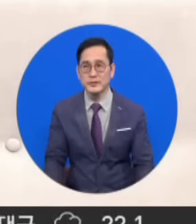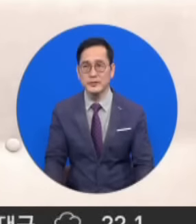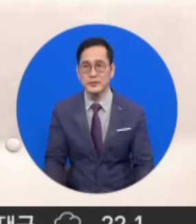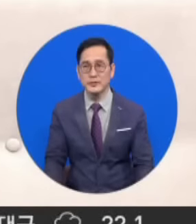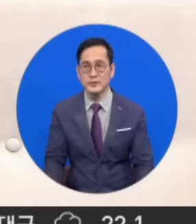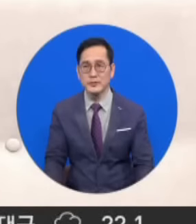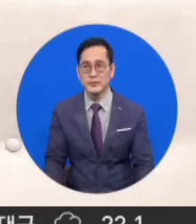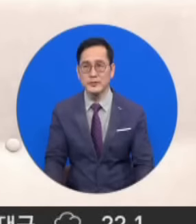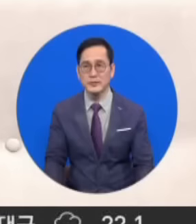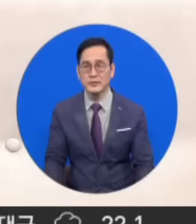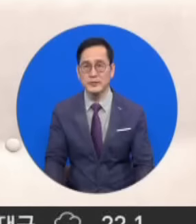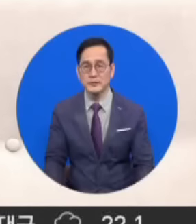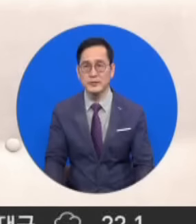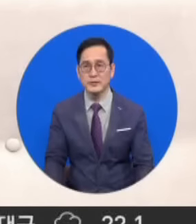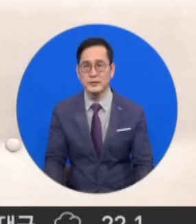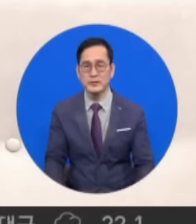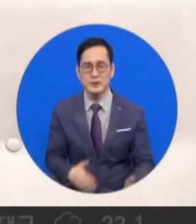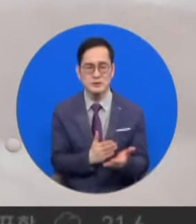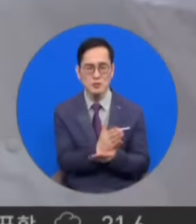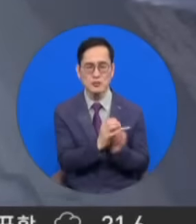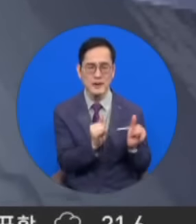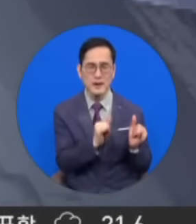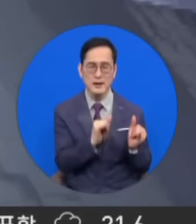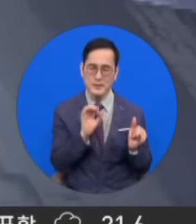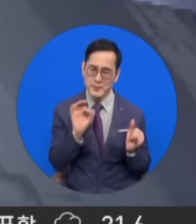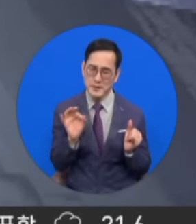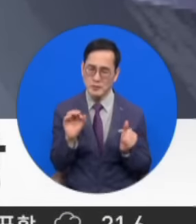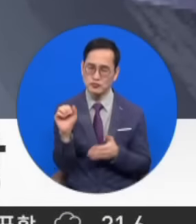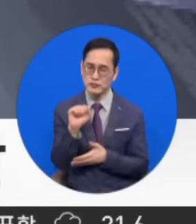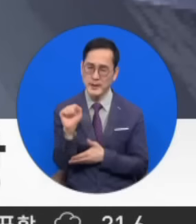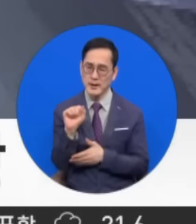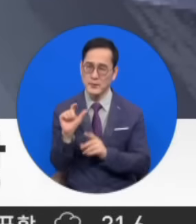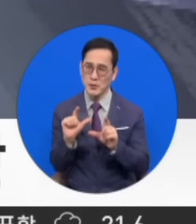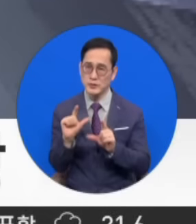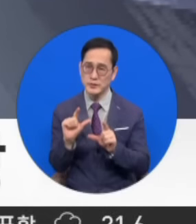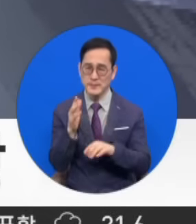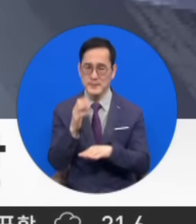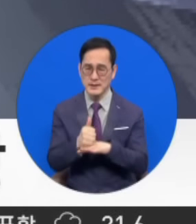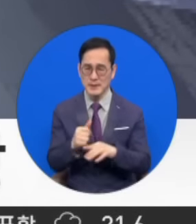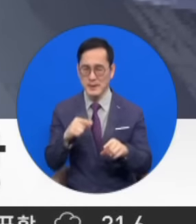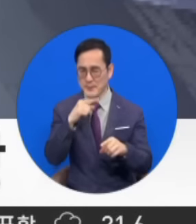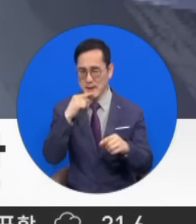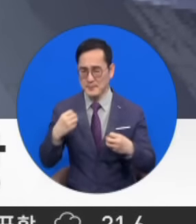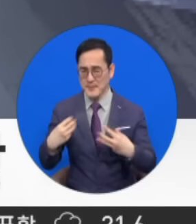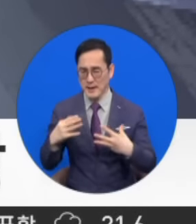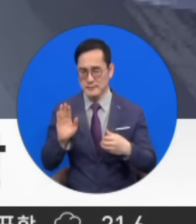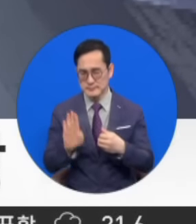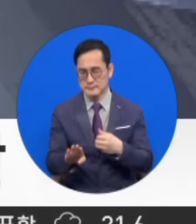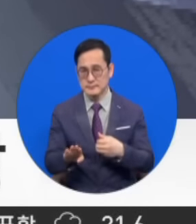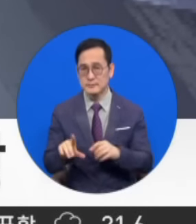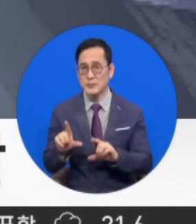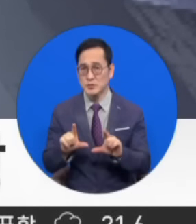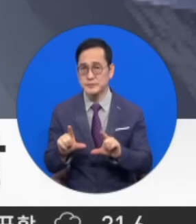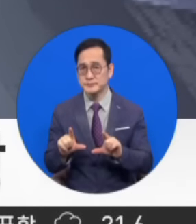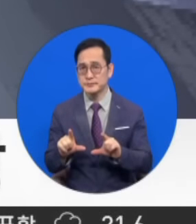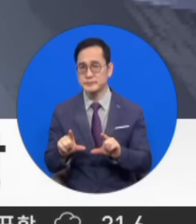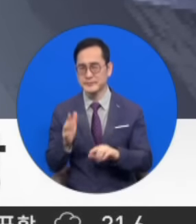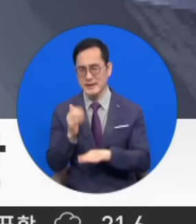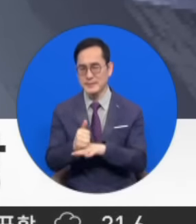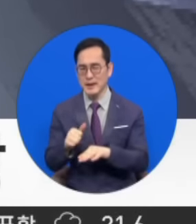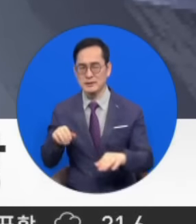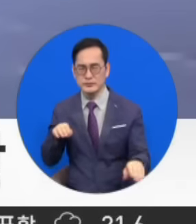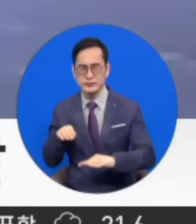아침 분석을 보면 운행 형태라든가 마지막 제동하는 모습 이런 걸 볼 때는 급발진 사고가 아닐